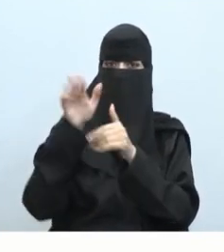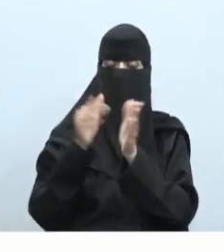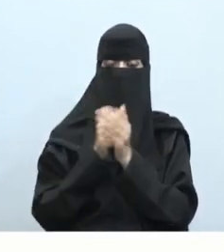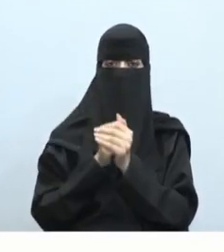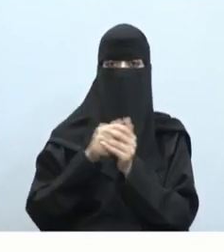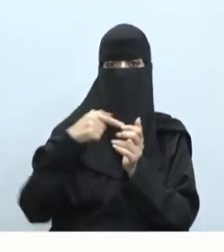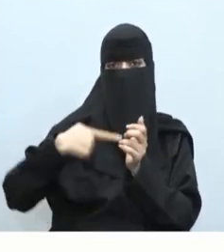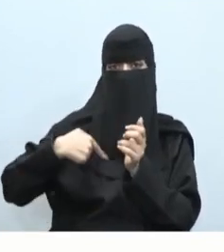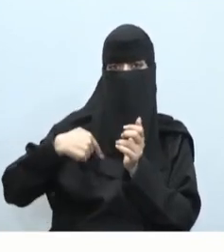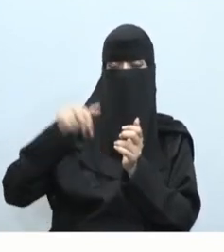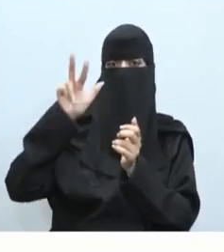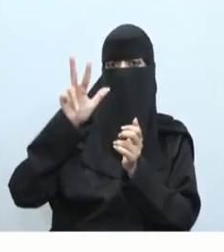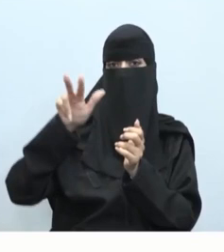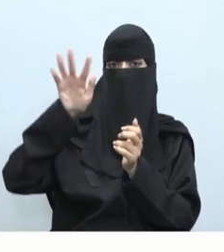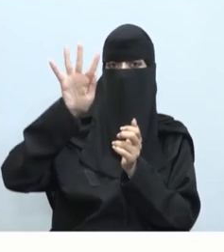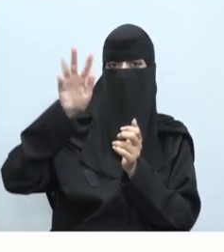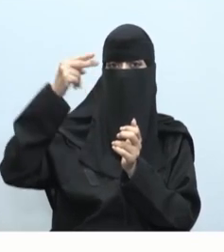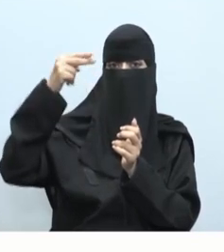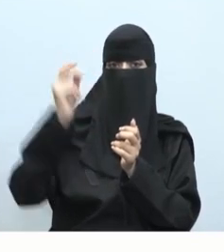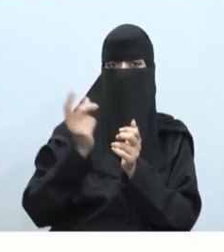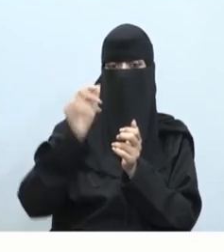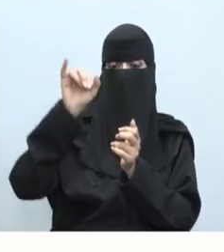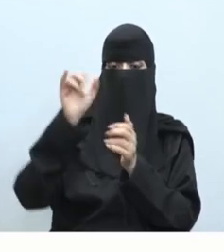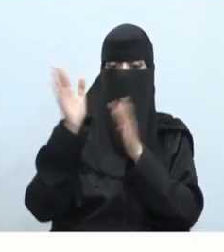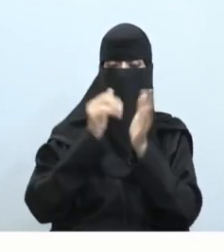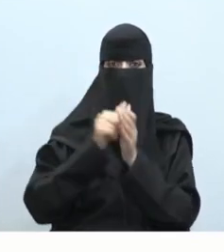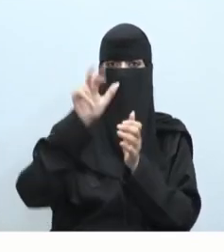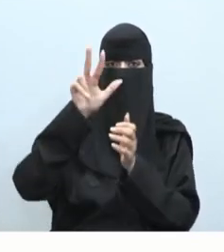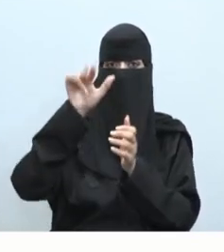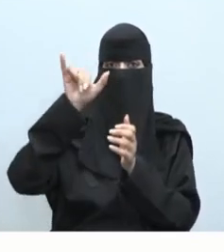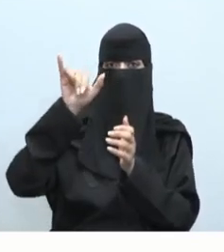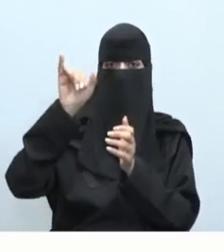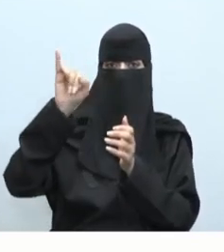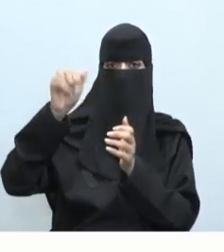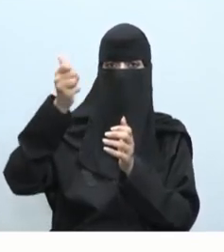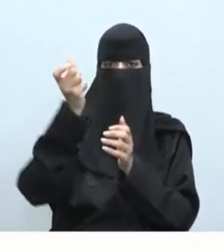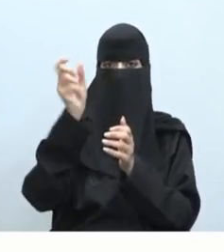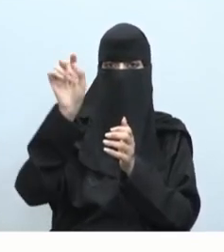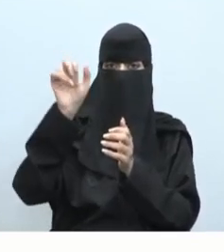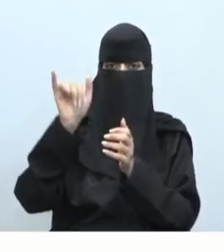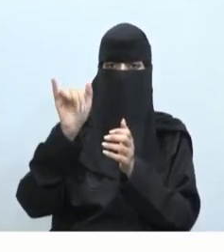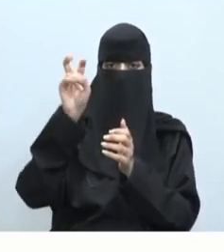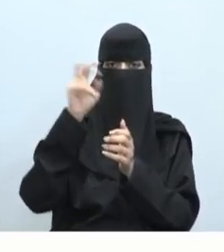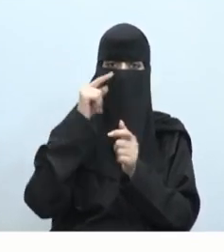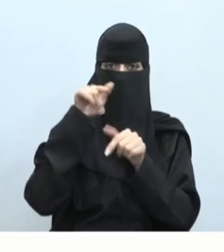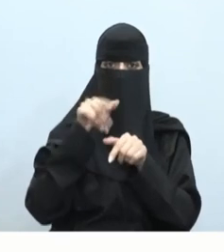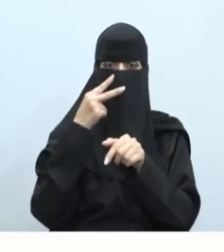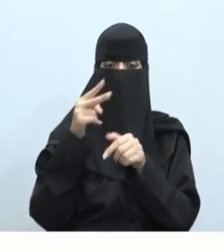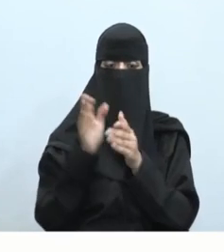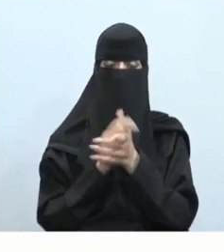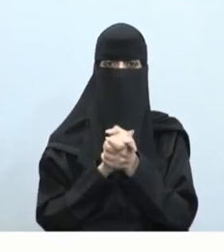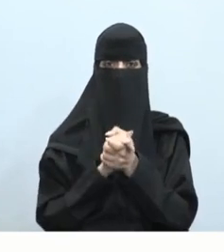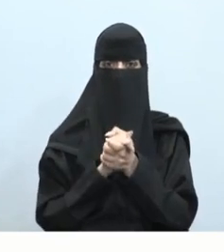الشعراء او شعره اليمانيه هي الشعره اليمانيه ابنائي وبنات الطلاب ونشاهد النجوم ابنائي